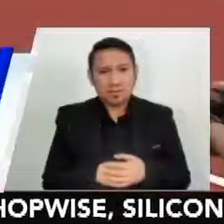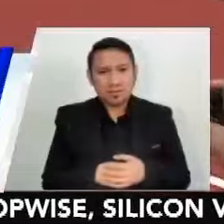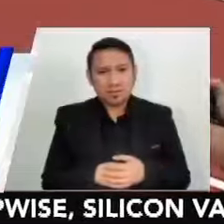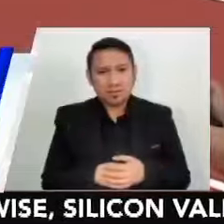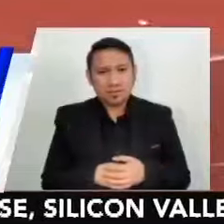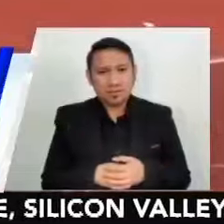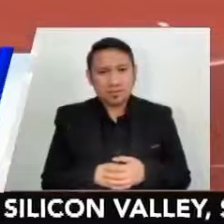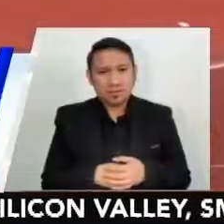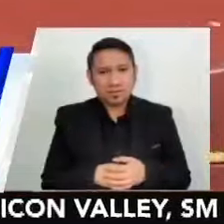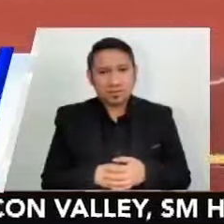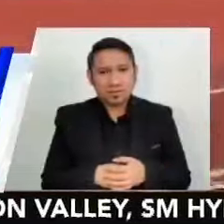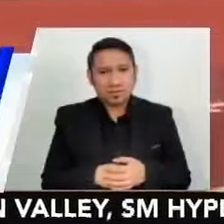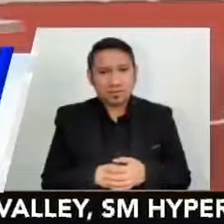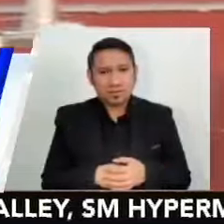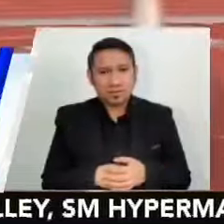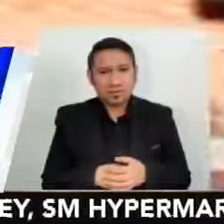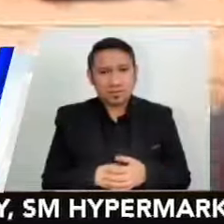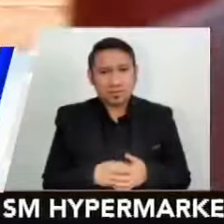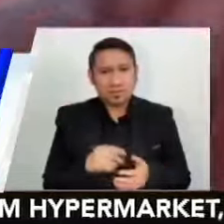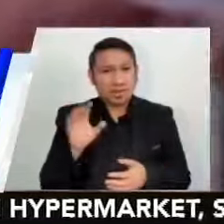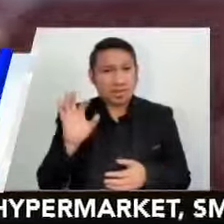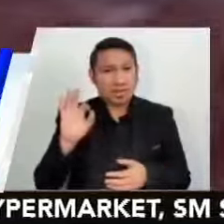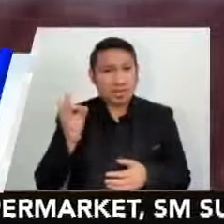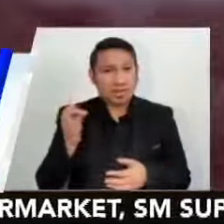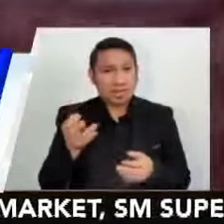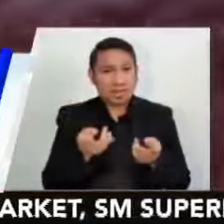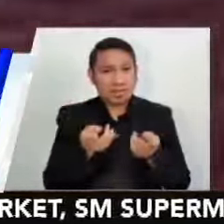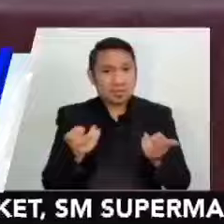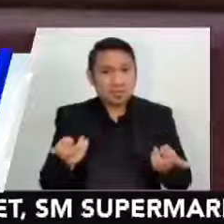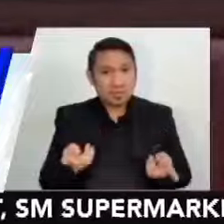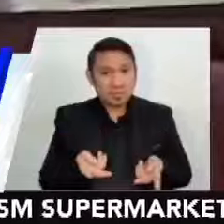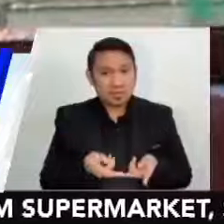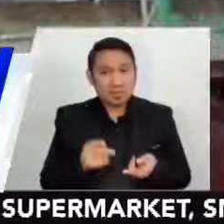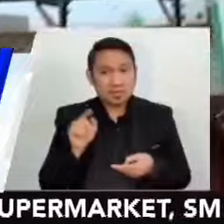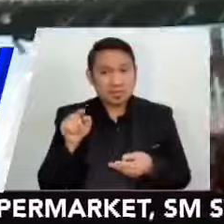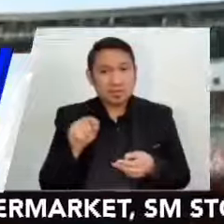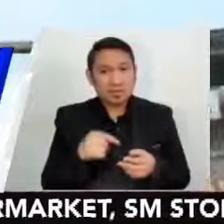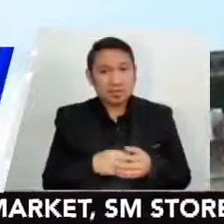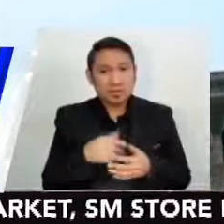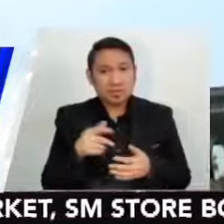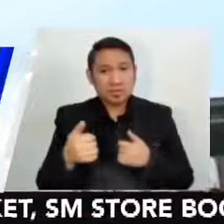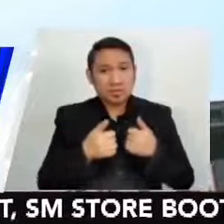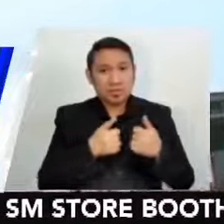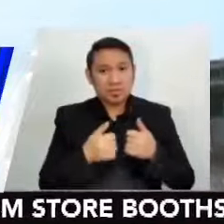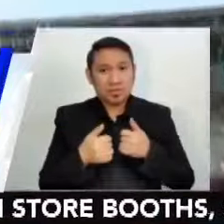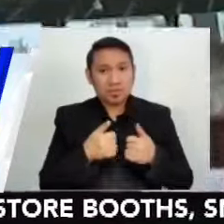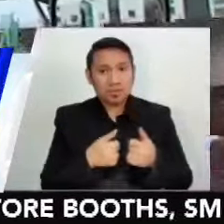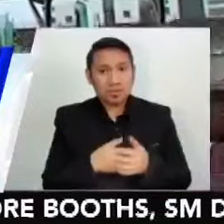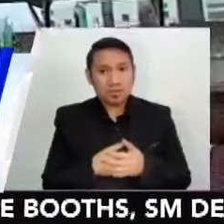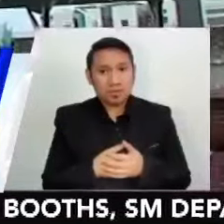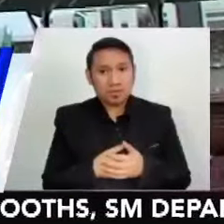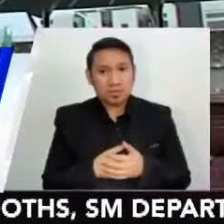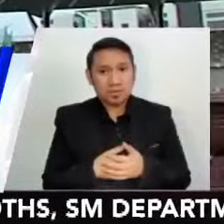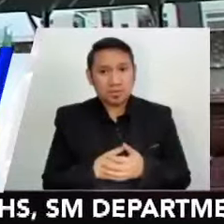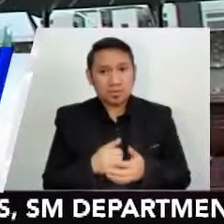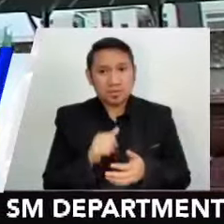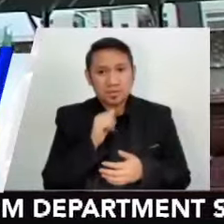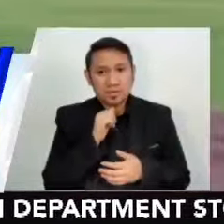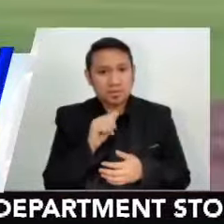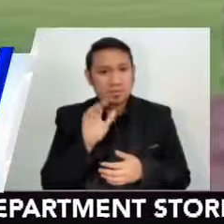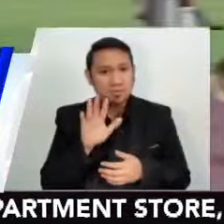Scotland. Ninth place ang world number 2 pole vaulter sa nasabing kompetisyon. Hindi na-clear ni EJ ang 5.85